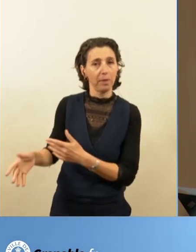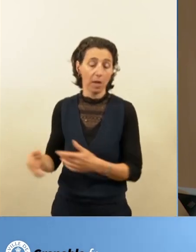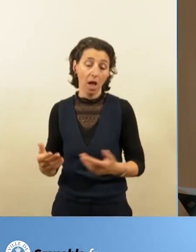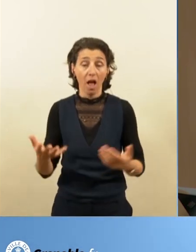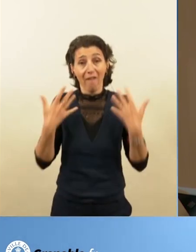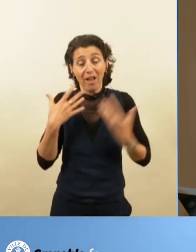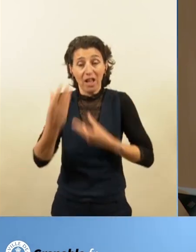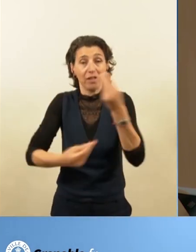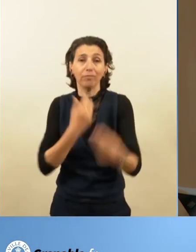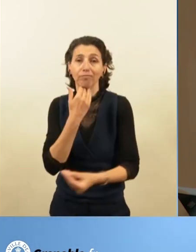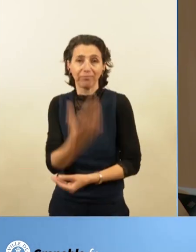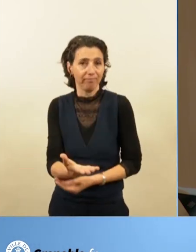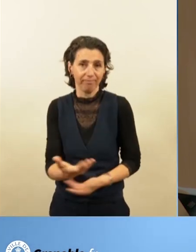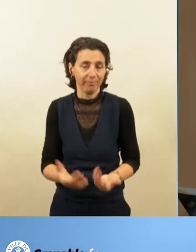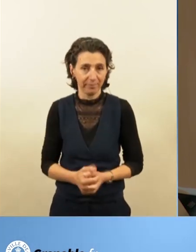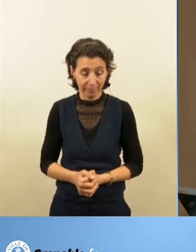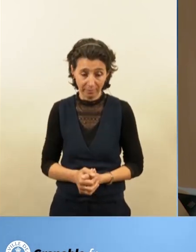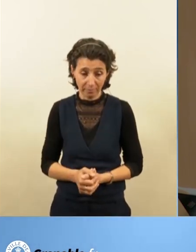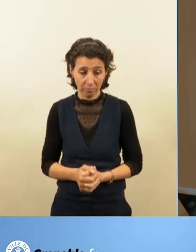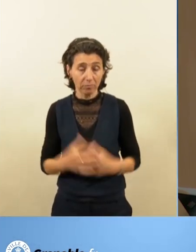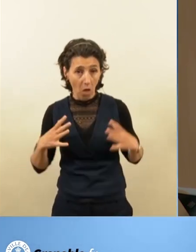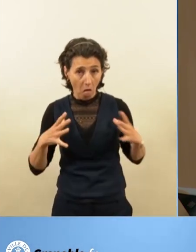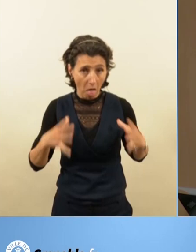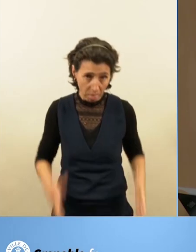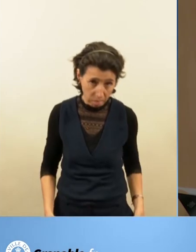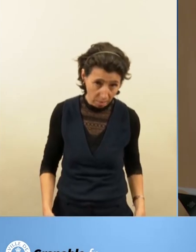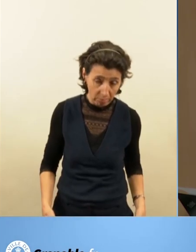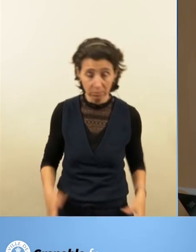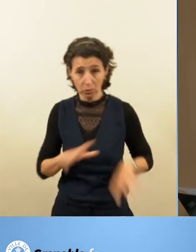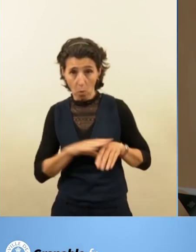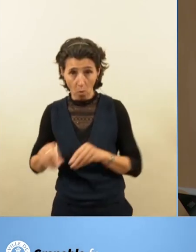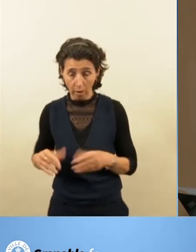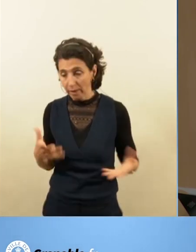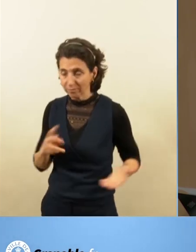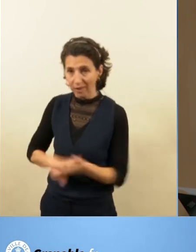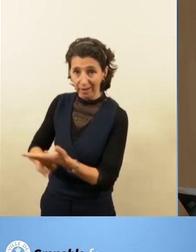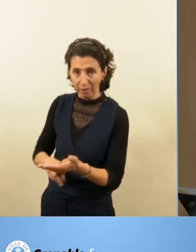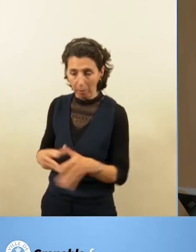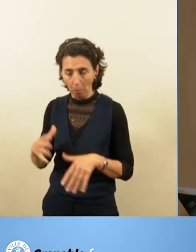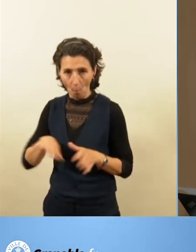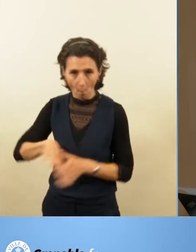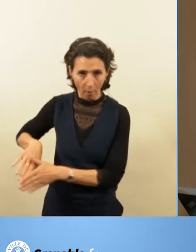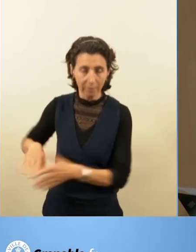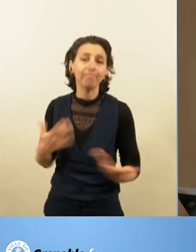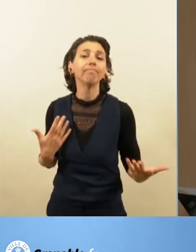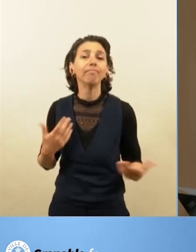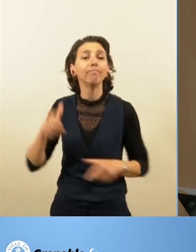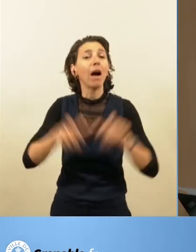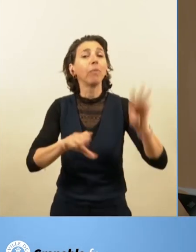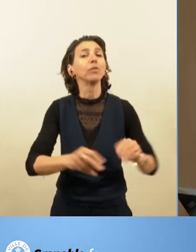grenoblois des engagements aux actes des discours à la réalité les Grenoblois jugeront je vous